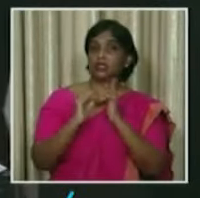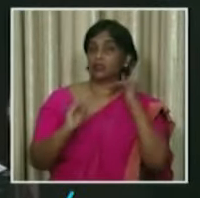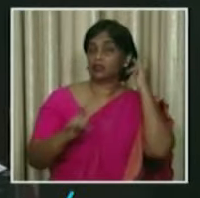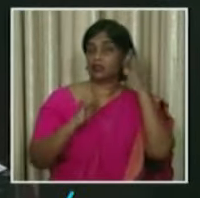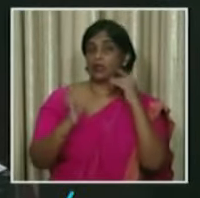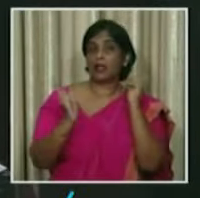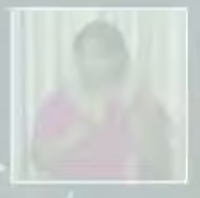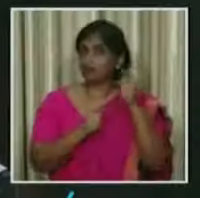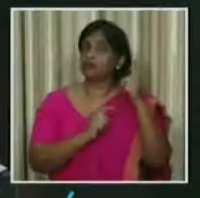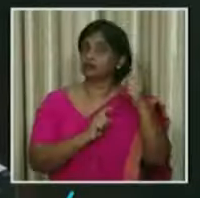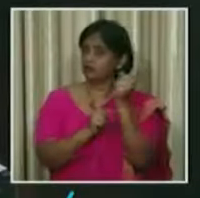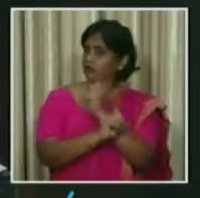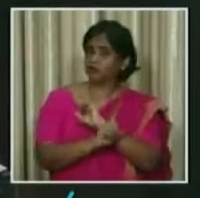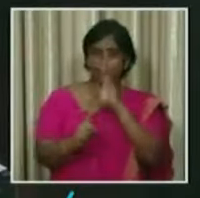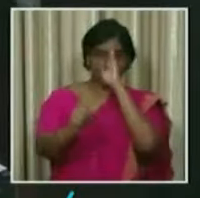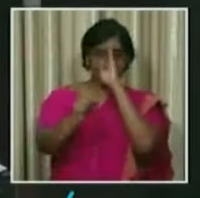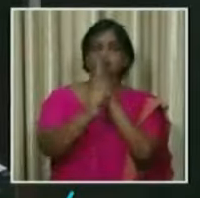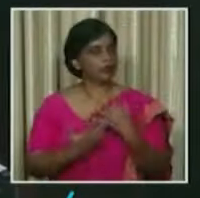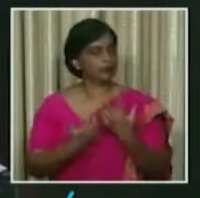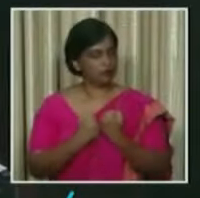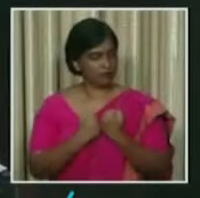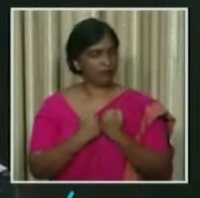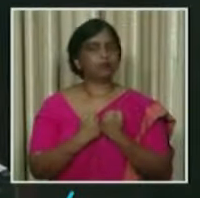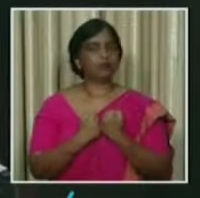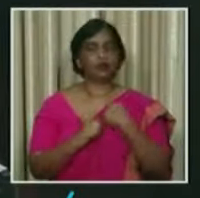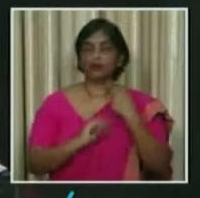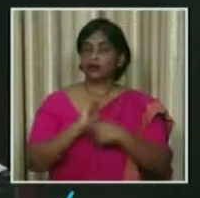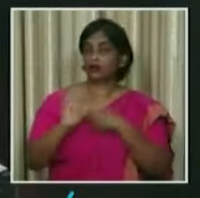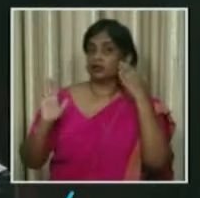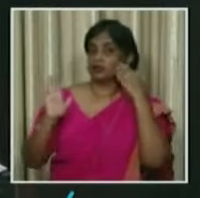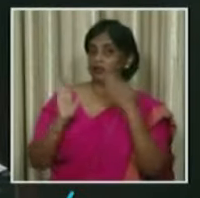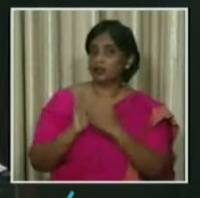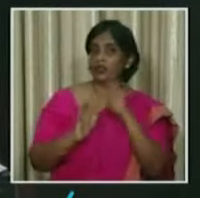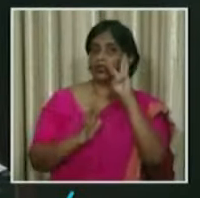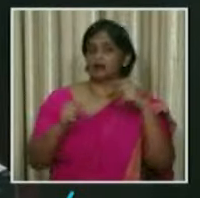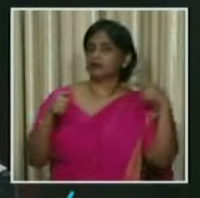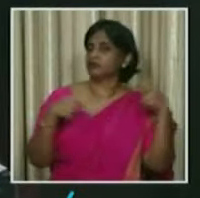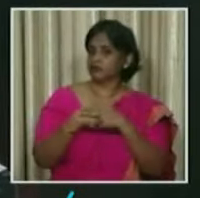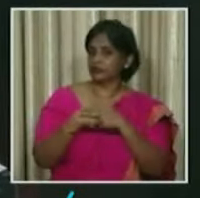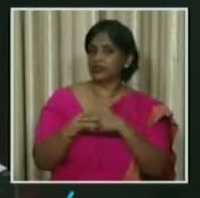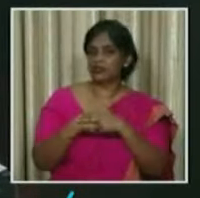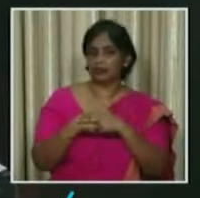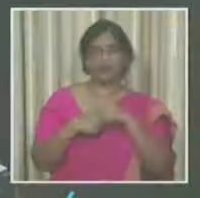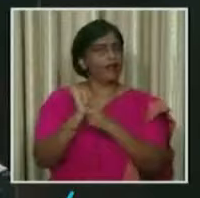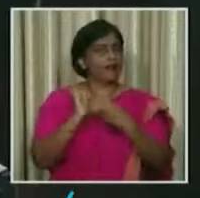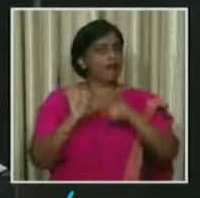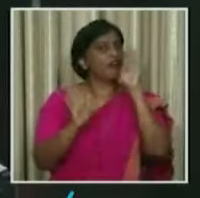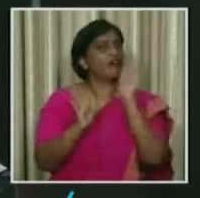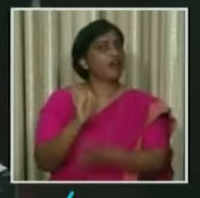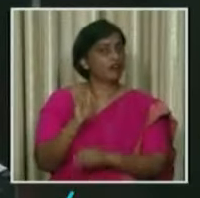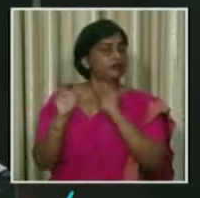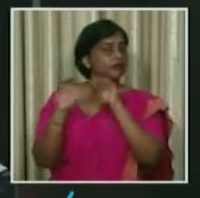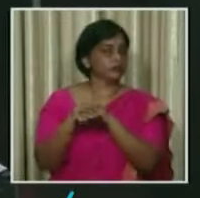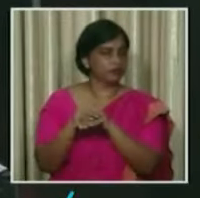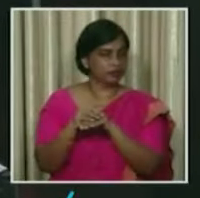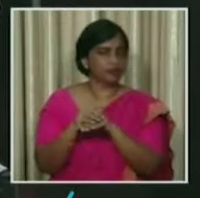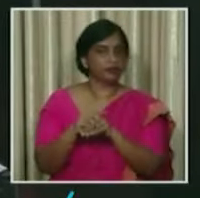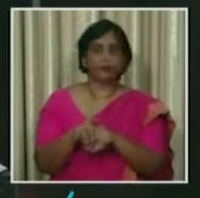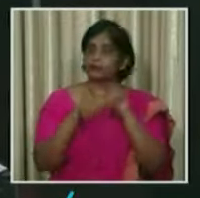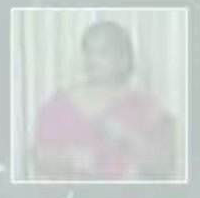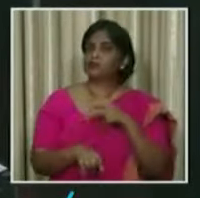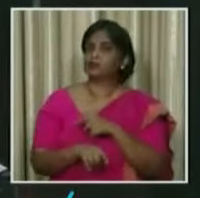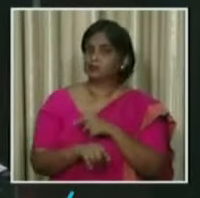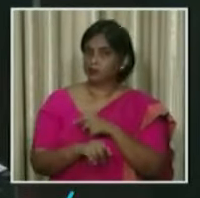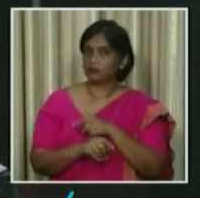සවරින් බොන්ඩ් හෝල්ඩර්ස්ලා ඍජුවම කතා කරලා රට වෙනුවෙන් 137ක පමණ ණය අඩු කිරීමකට යොමු වෙන්න සිද්ධ වුණා. ඉතින් ඇත්ත